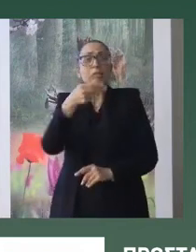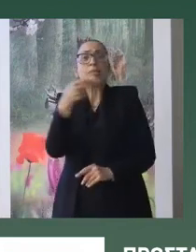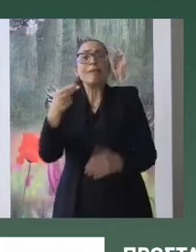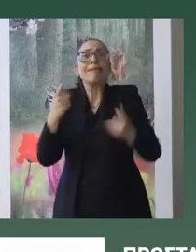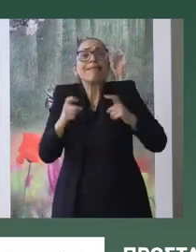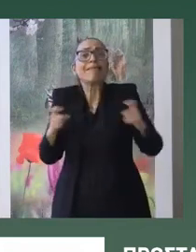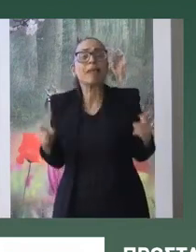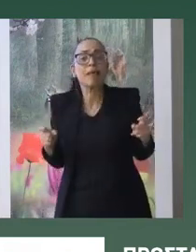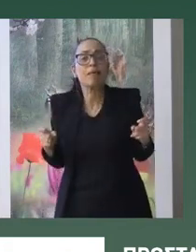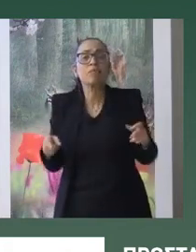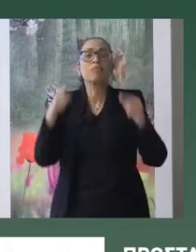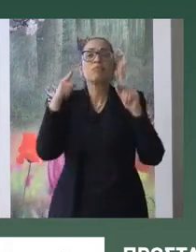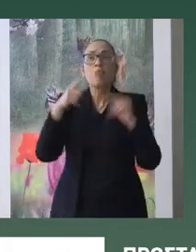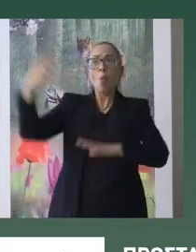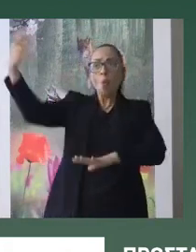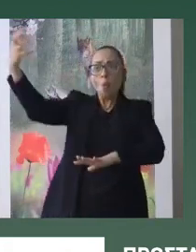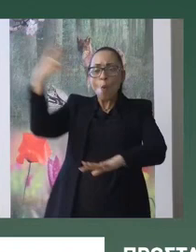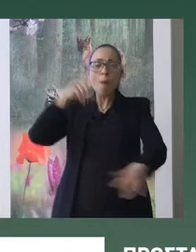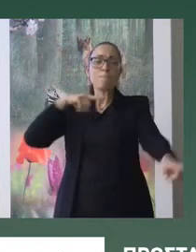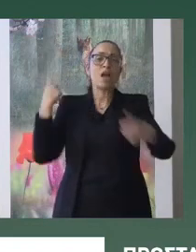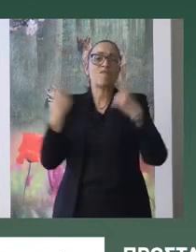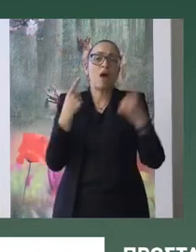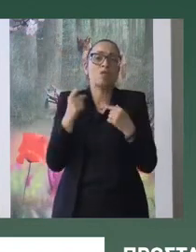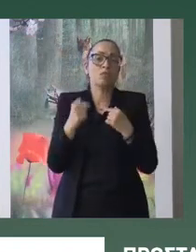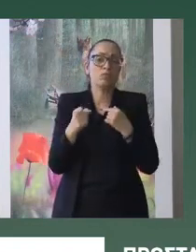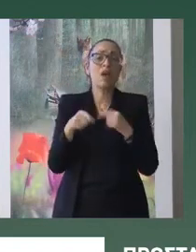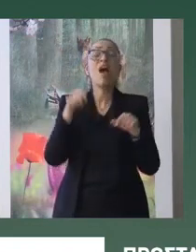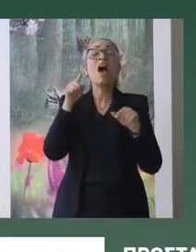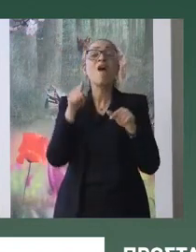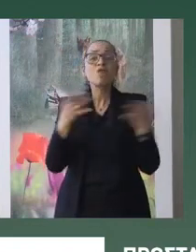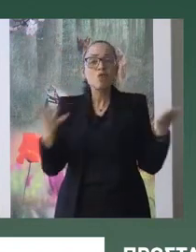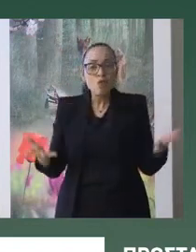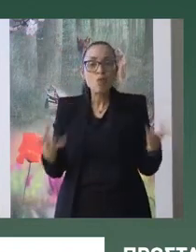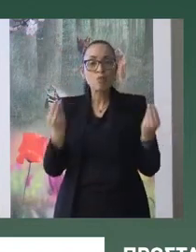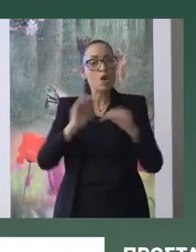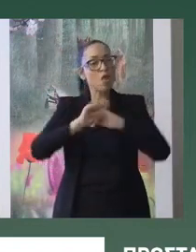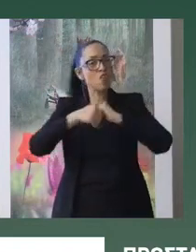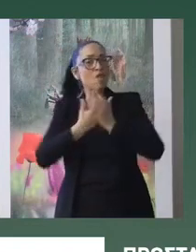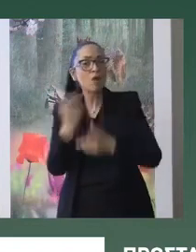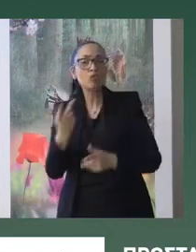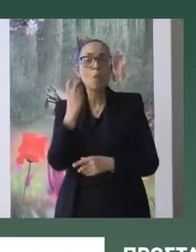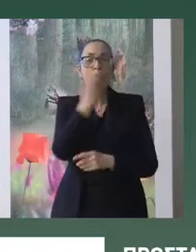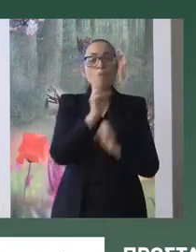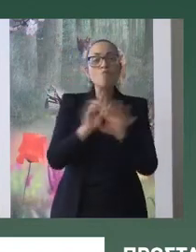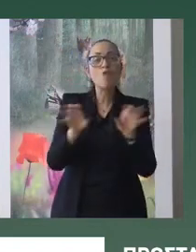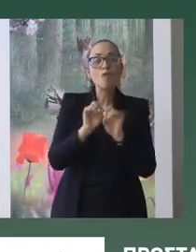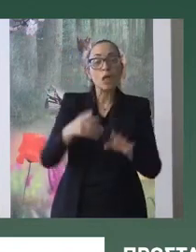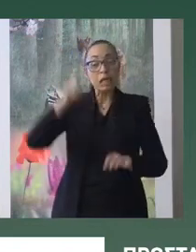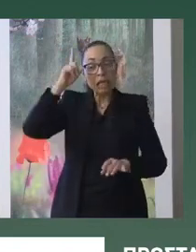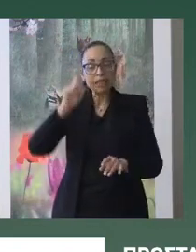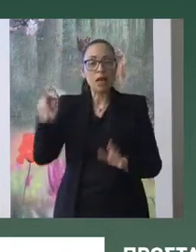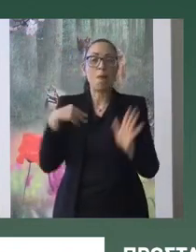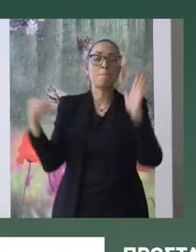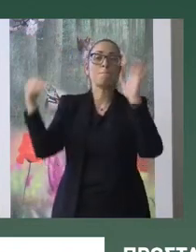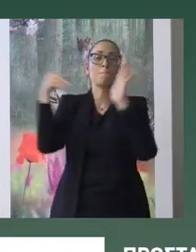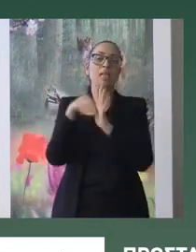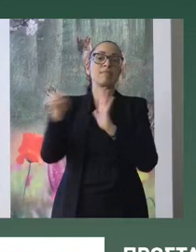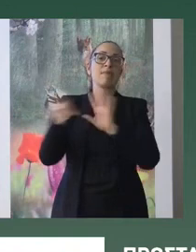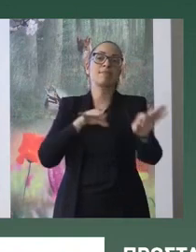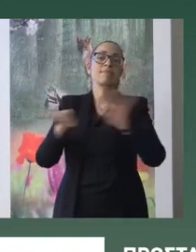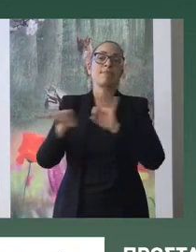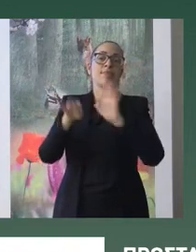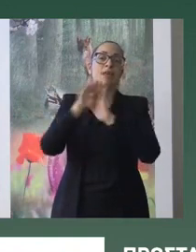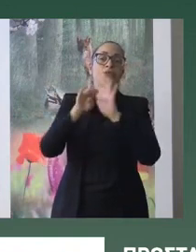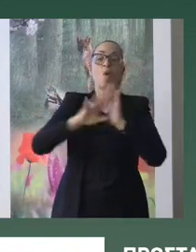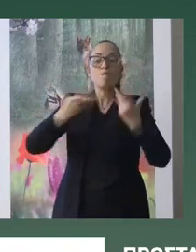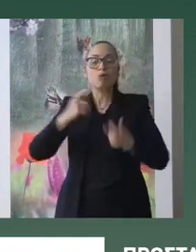σε πιο επιδεινωμένο θερμικό περιβάλλον. Αυτό είναι μια πολύ ενδιαφέρουσα πληροφορία και τη χρειάζεται να την ξέρεις στο σχεδιασμό που κάνεις, στον αστικό. Πώς